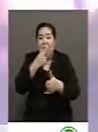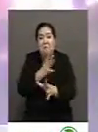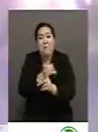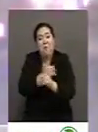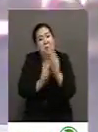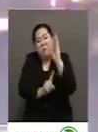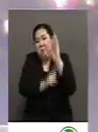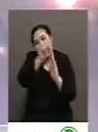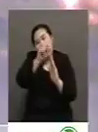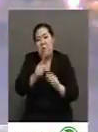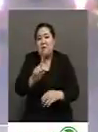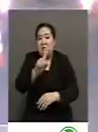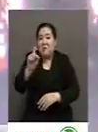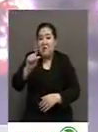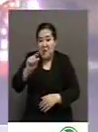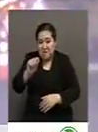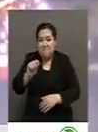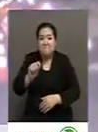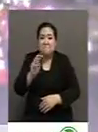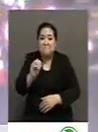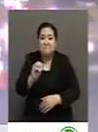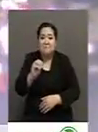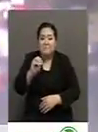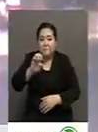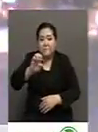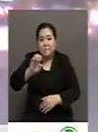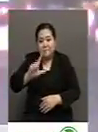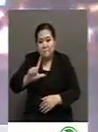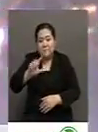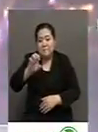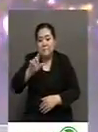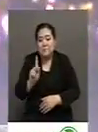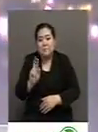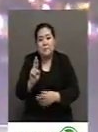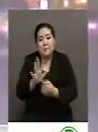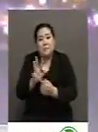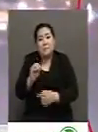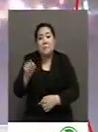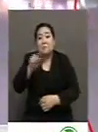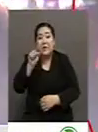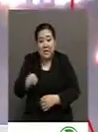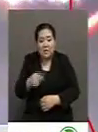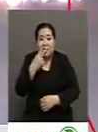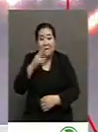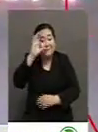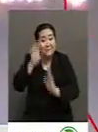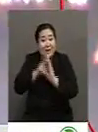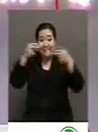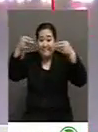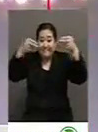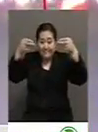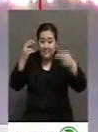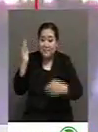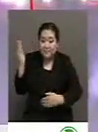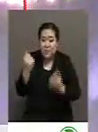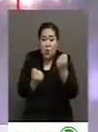ฎหมายกำหนดค่ะถึง121มิลลิกรัมเปอร์เซ็นต์ค่ะพอไปตรวจสอบภาพจากกล้องวงจรปิดนะคะก็จะเห็นเลยว่าเป็นรถกระ